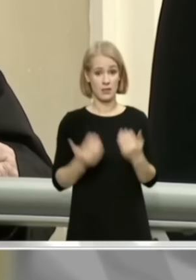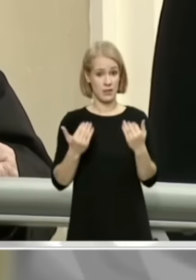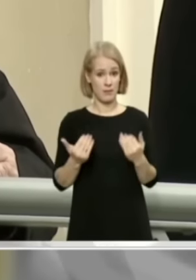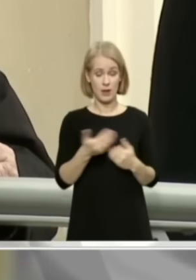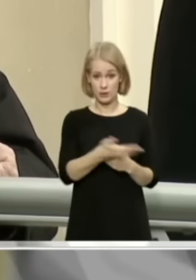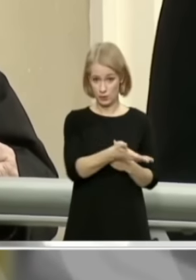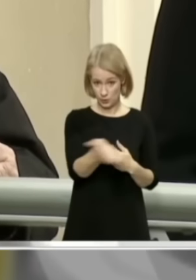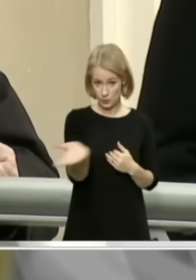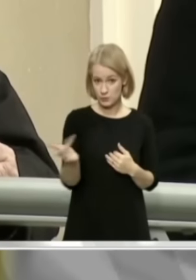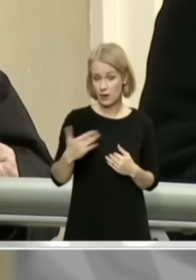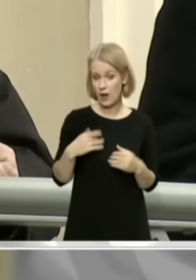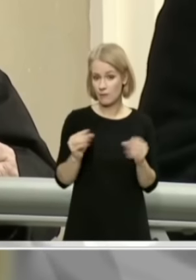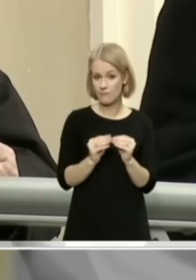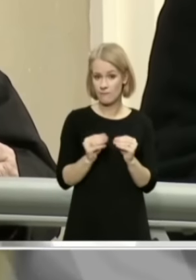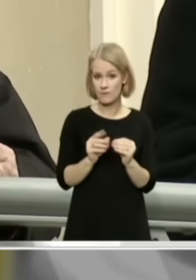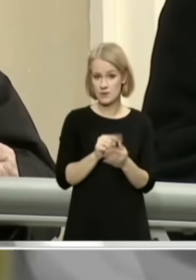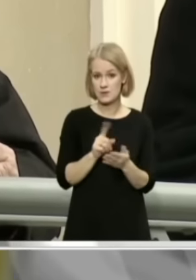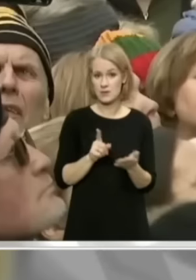klausėt?